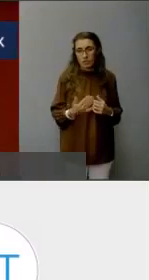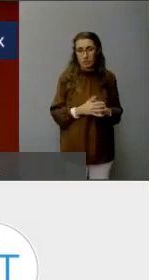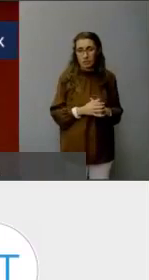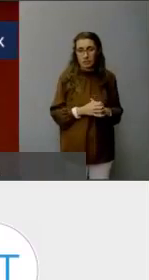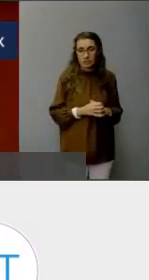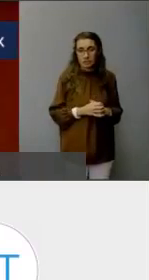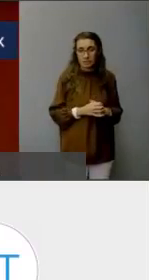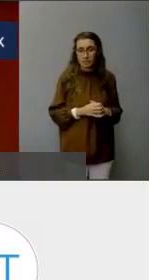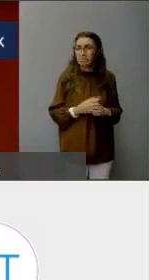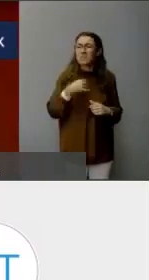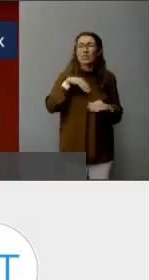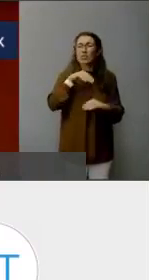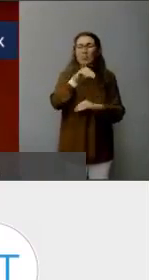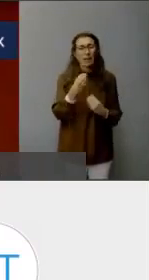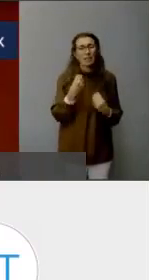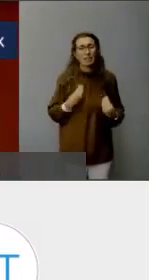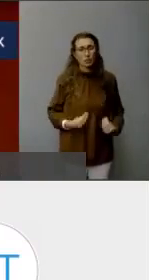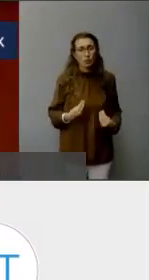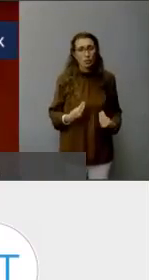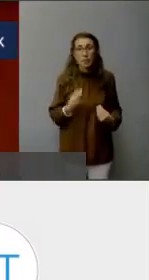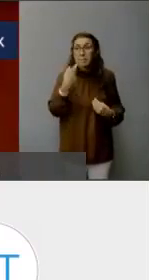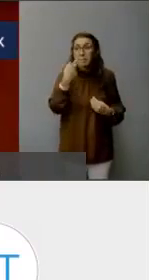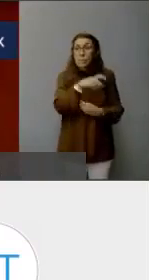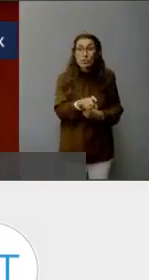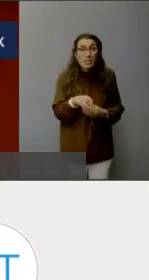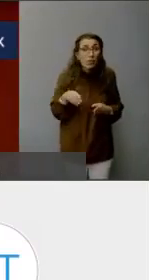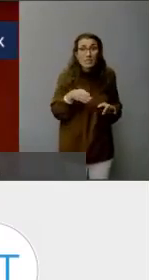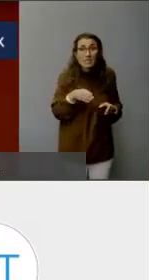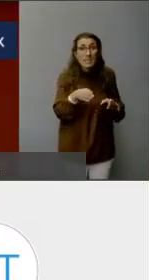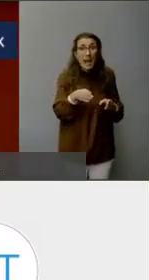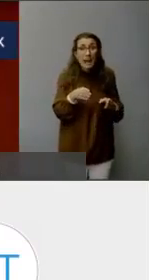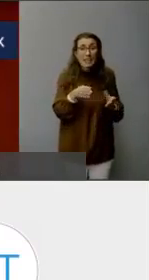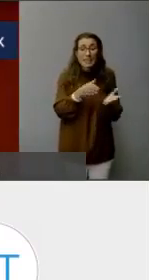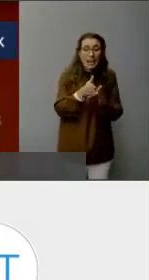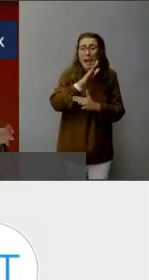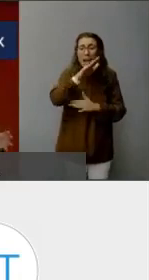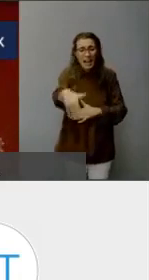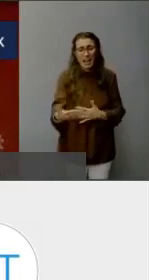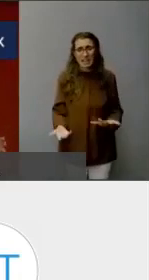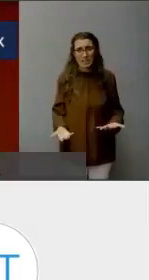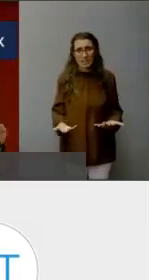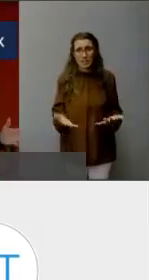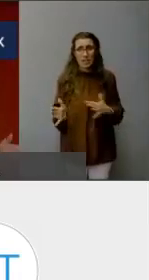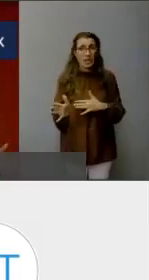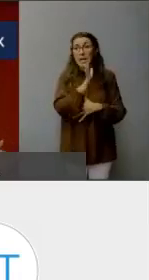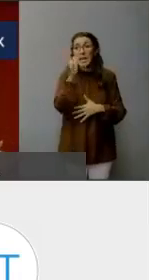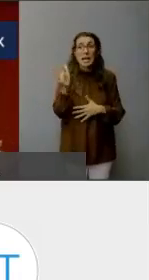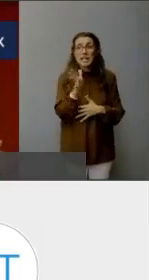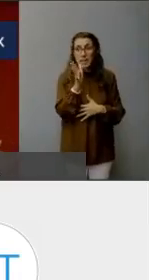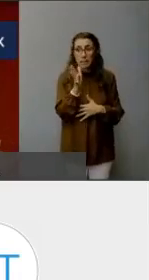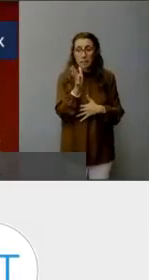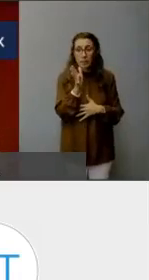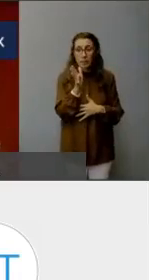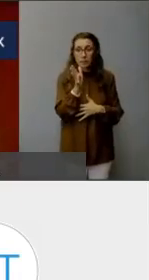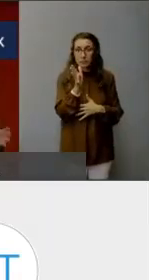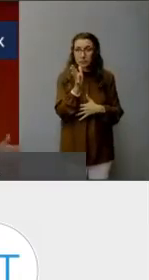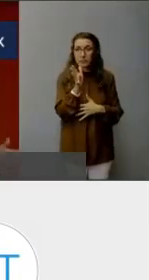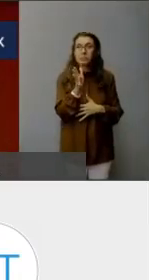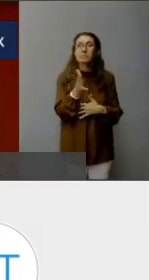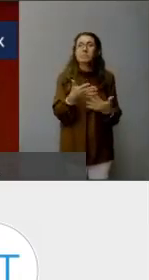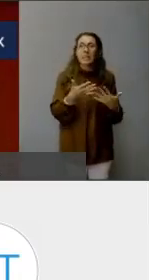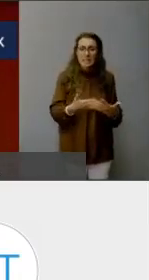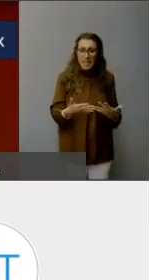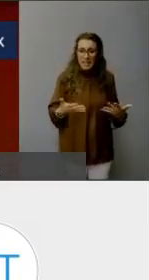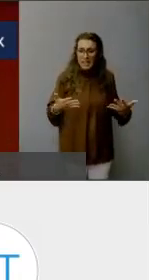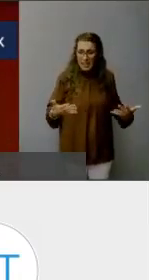e mi domando perché invece non si è scelta un'altra strada per esempio per esempio quella di espropriare i terreni del